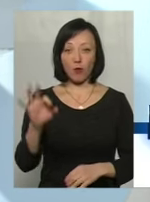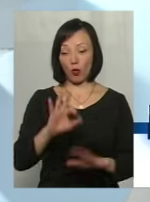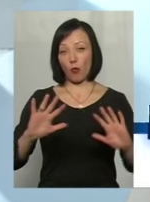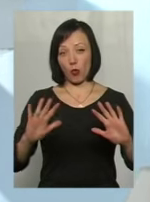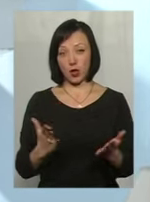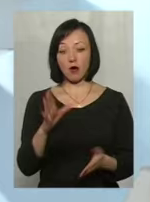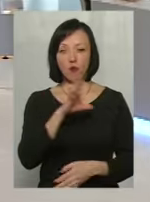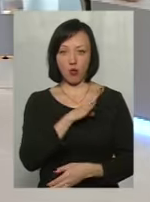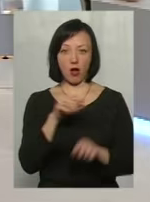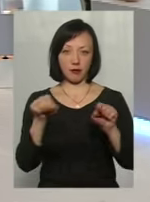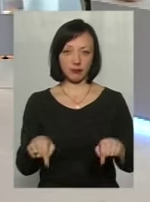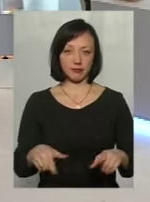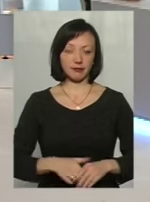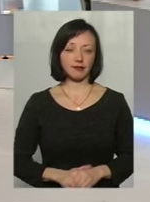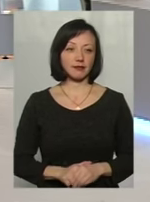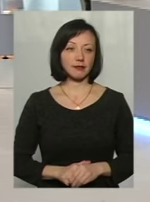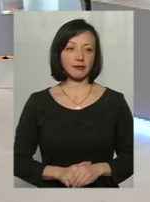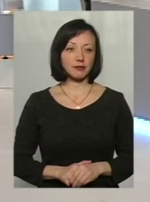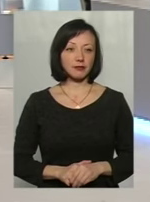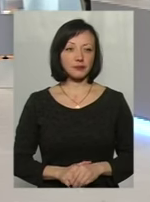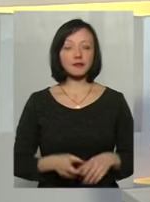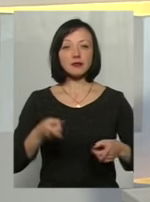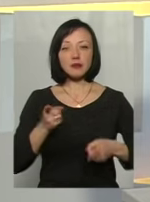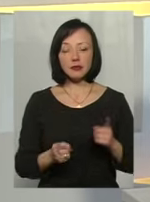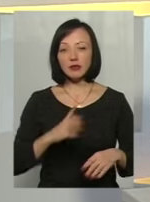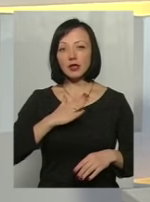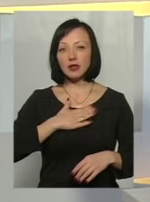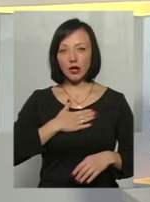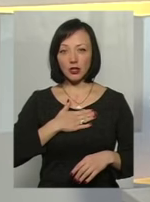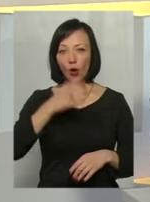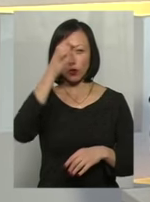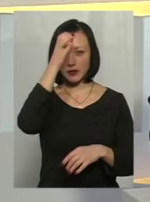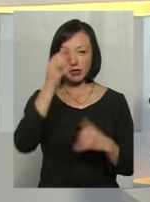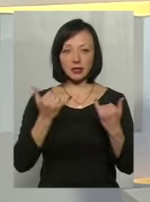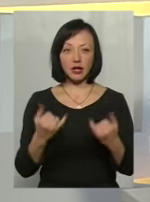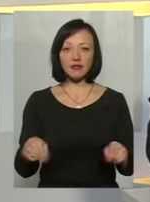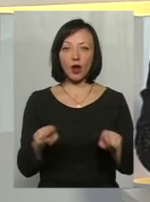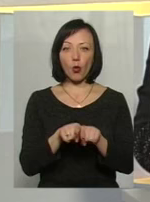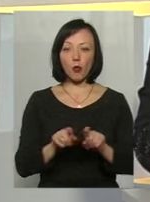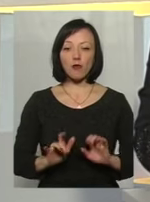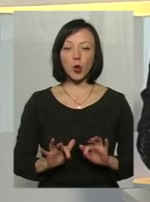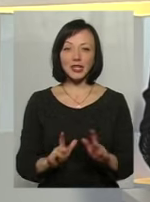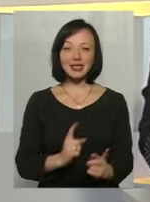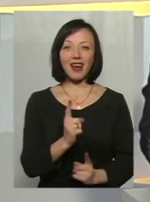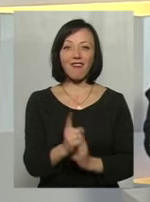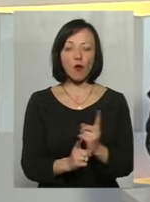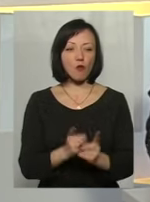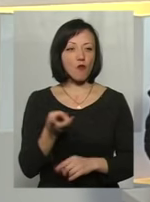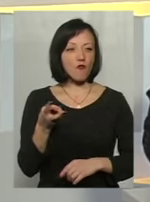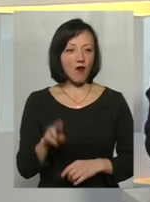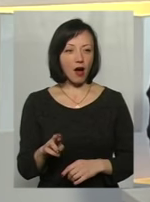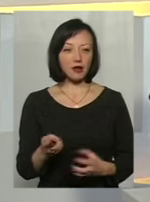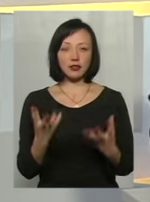мала місце бути. Дякую. Ну, насправді, оскільки наша взагалі освіта зараз у такому процесі реформування, да, ще